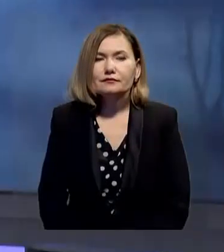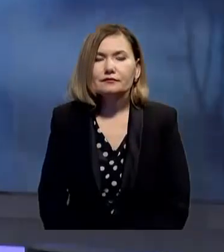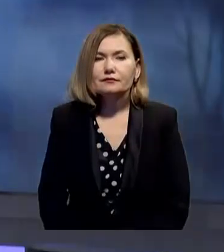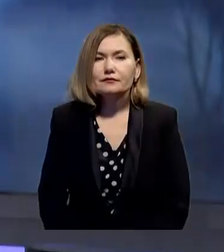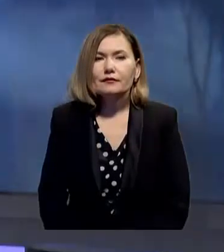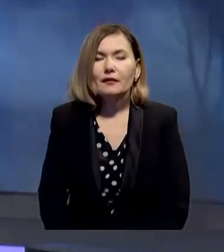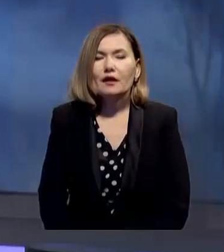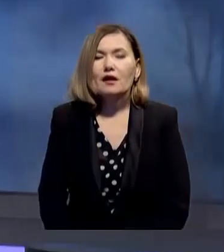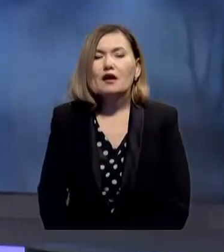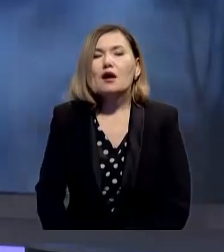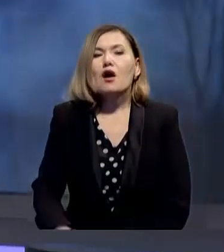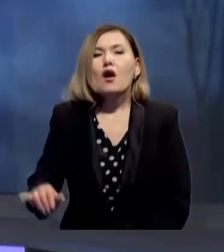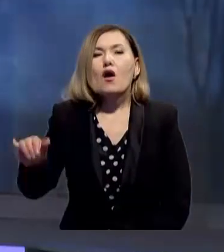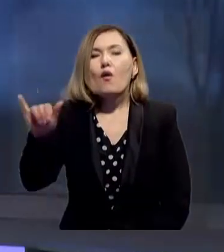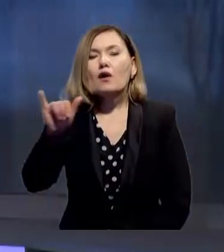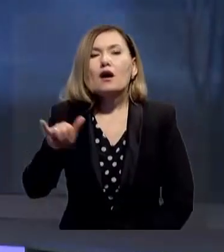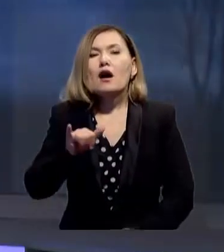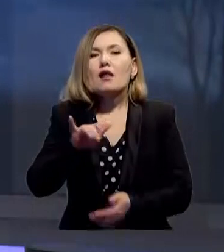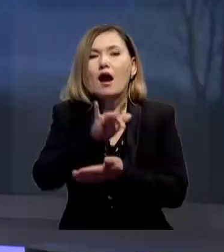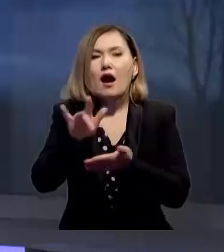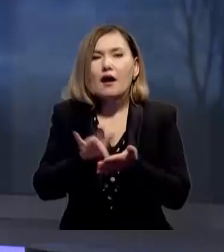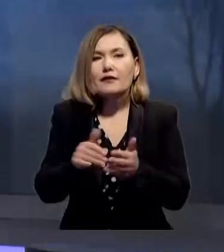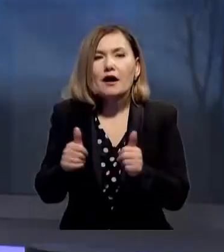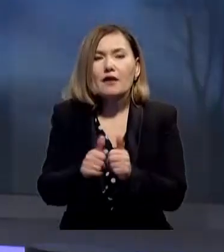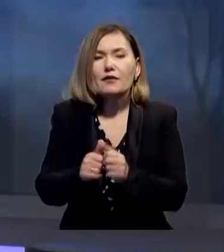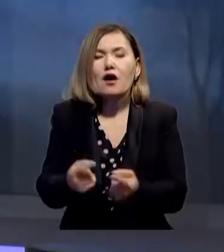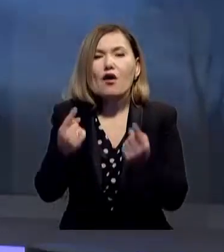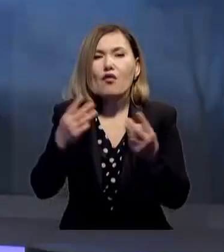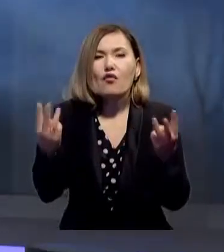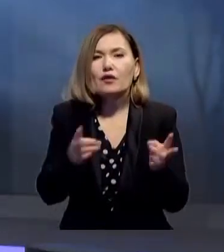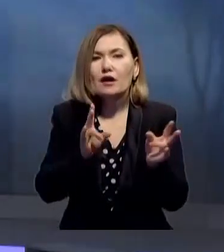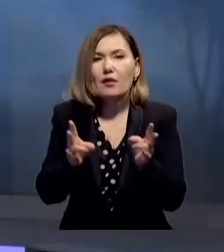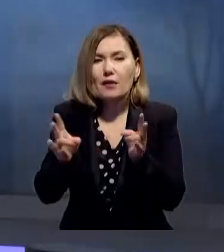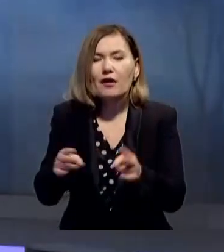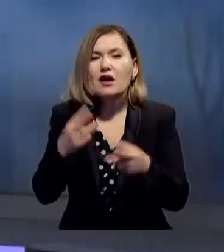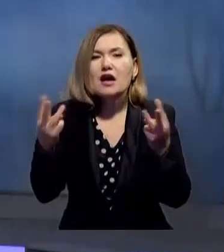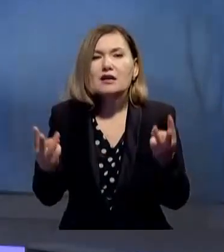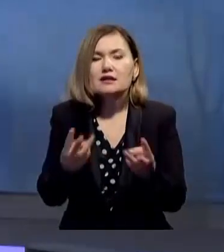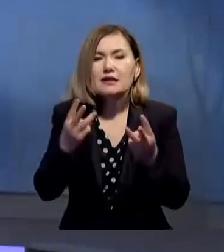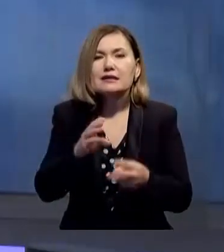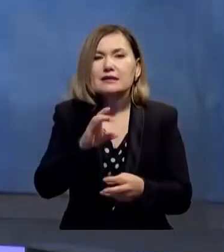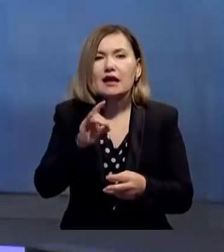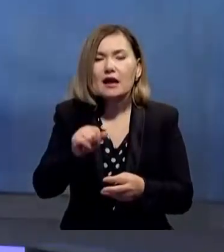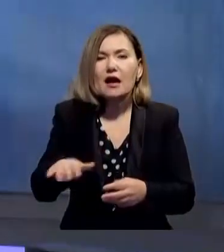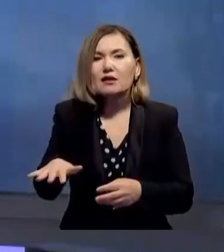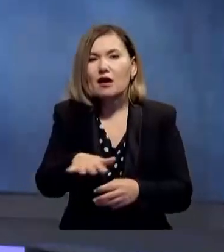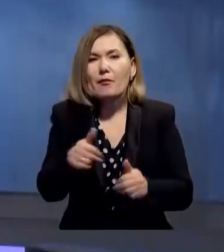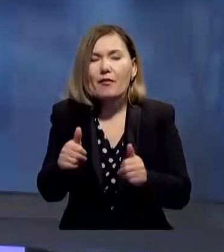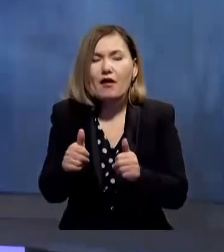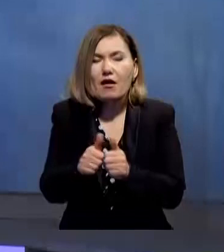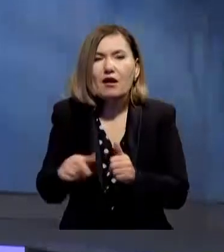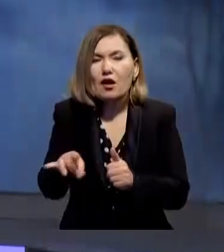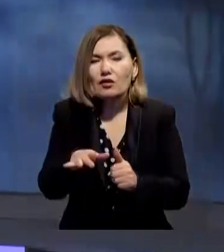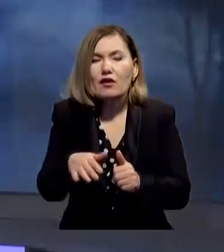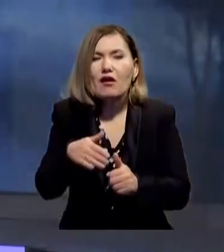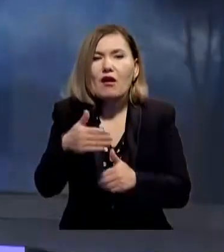Ал енді ел жаңалықтарына оралайық. Орал қаласының іргесінде алапат өрт шықты. Қызыл жалын Сарыарқа шағын ауданына таяп қалған.